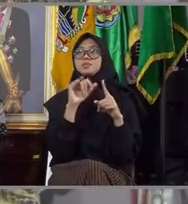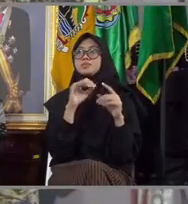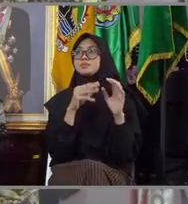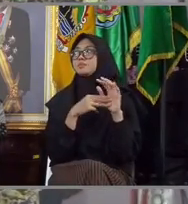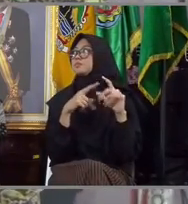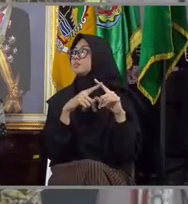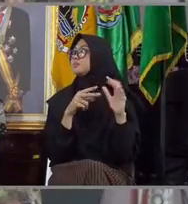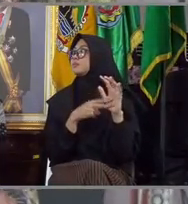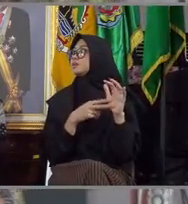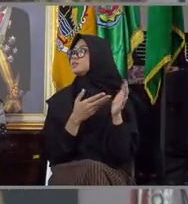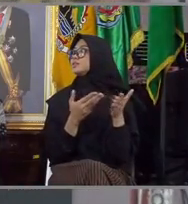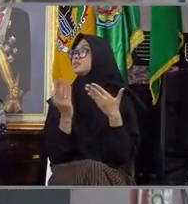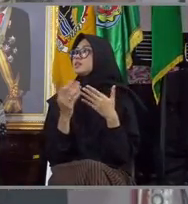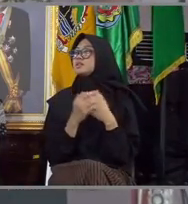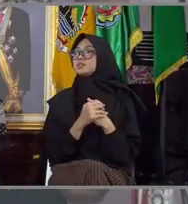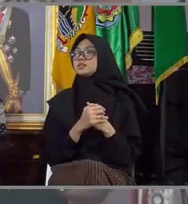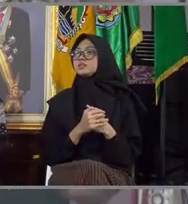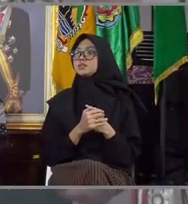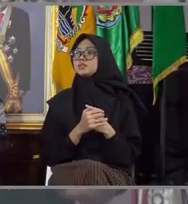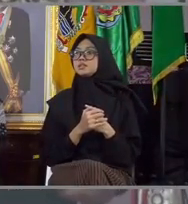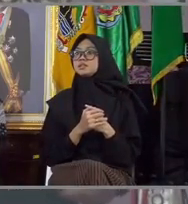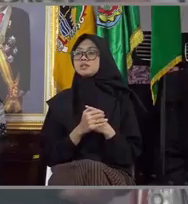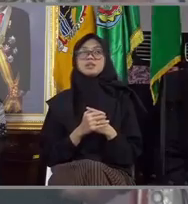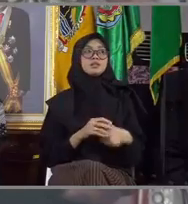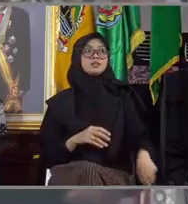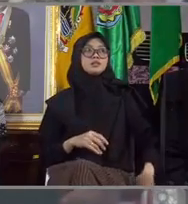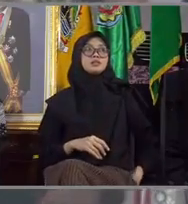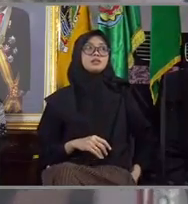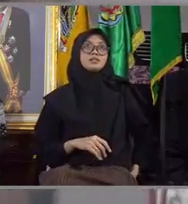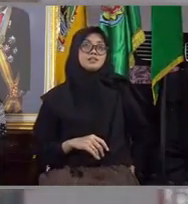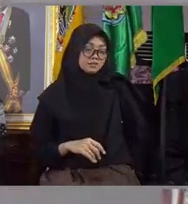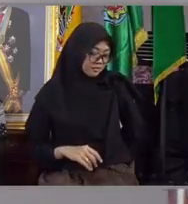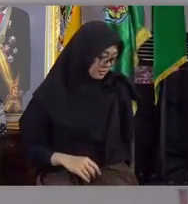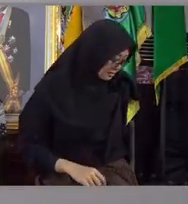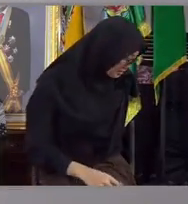feedback ndak hai hai